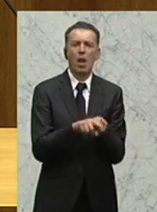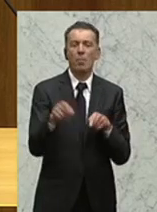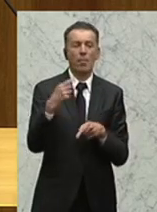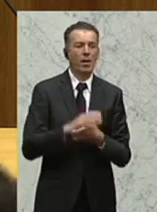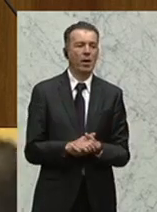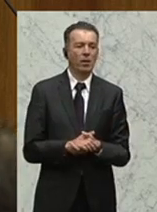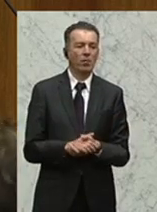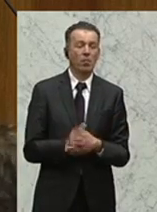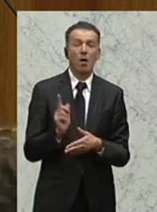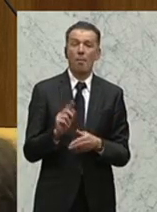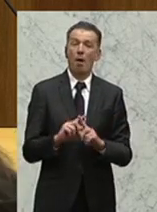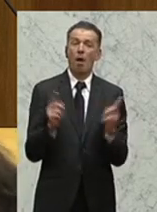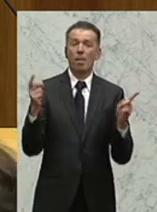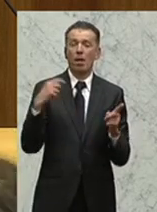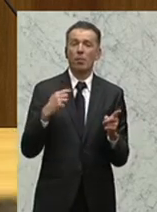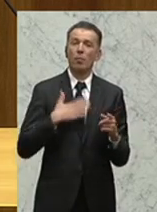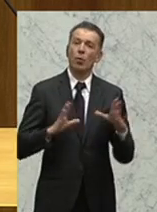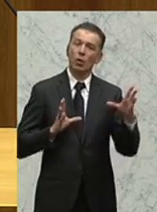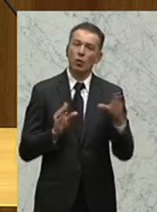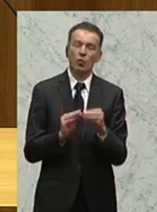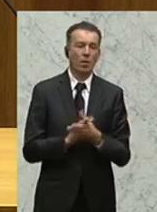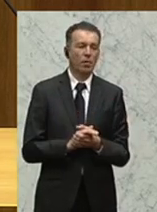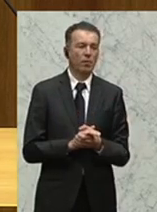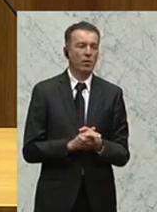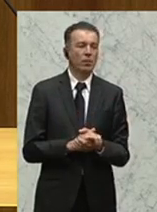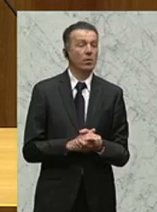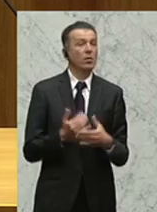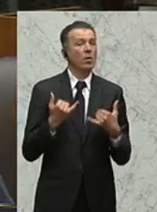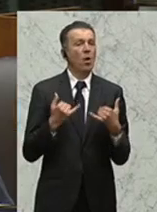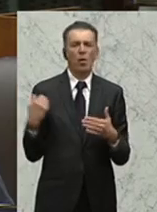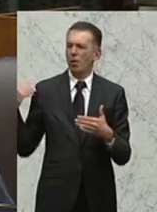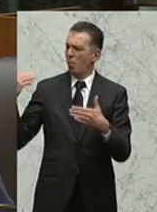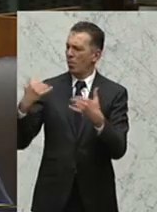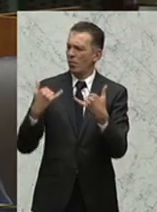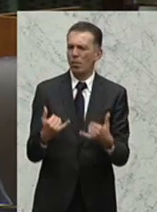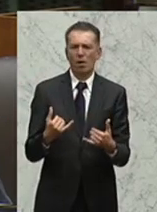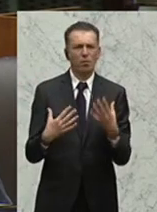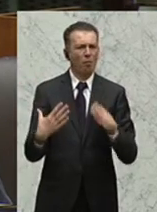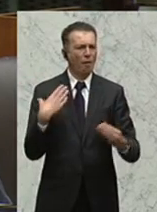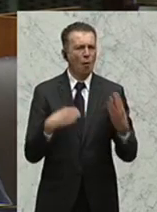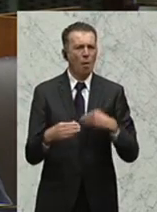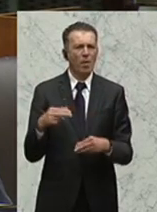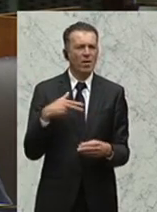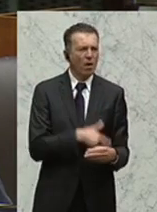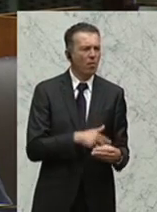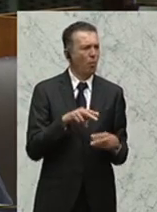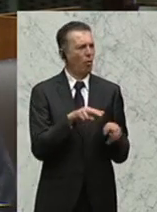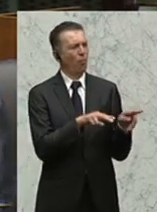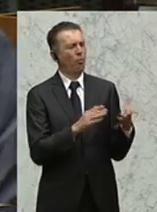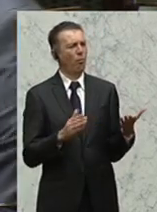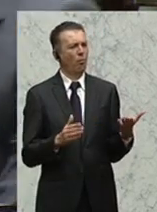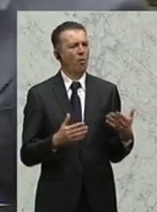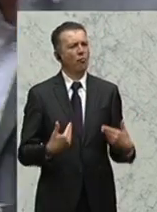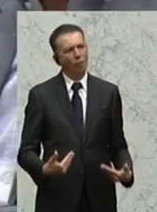der Meinung bin ich und ich möchte hier zusammenfassen, so wie ich die heutige bisherige Performance der SPÖ sehe,